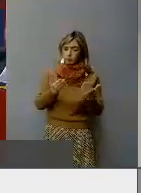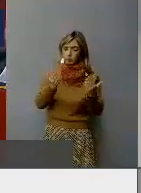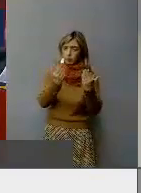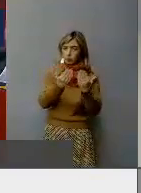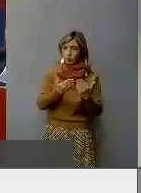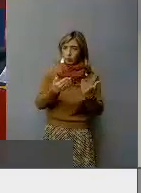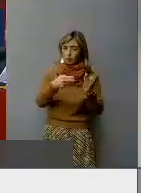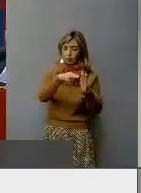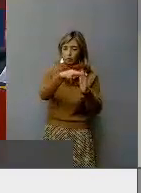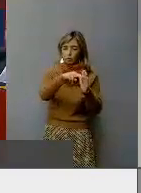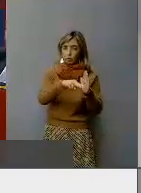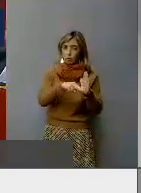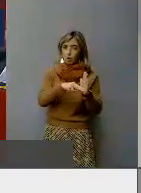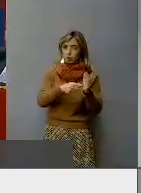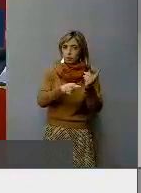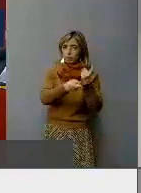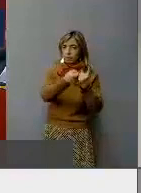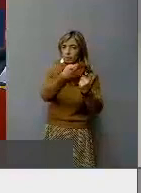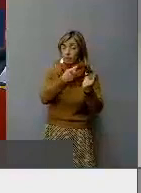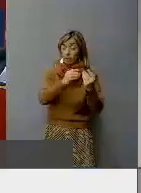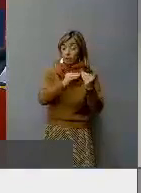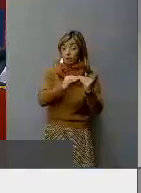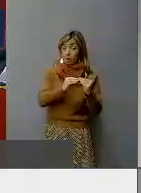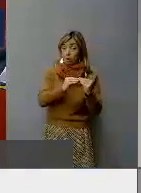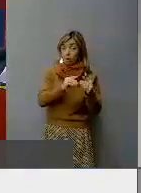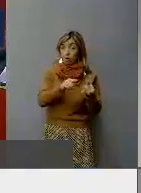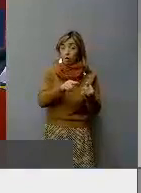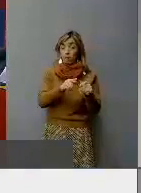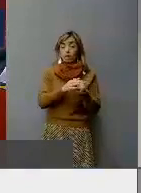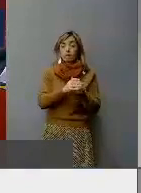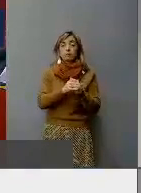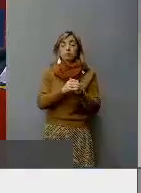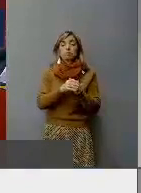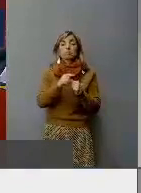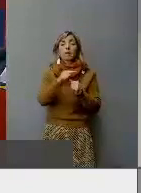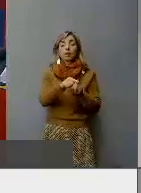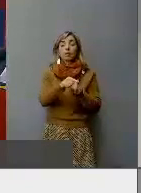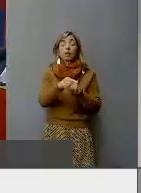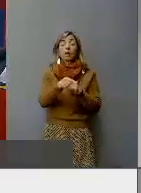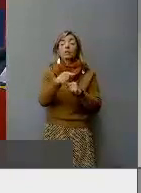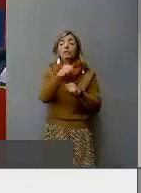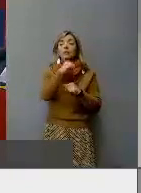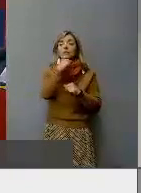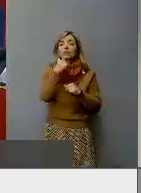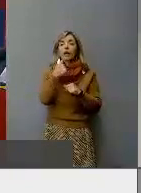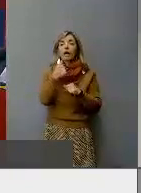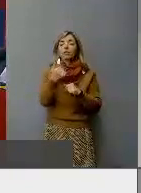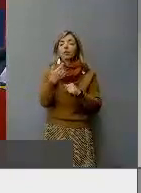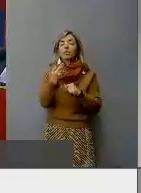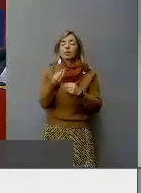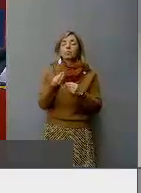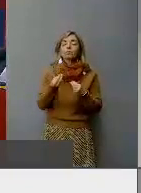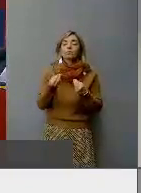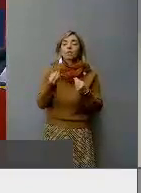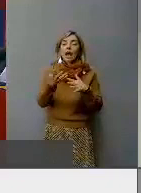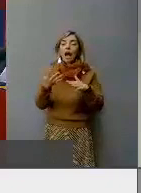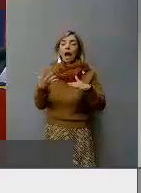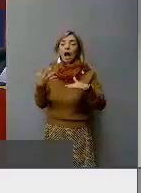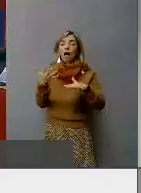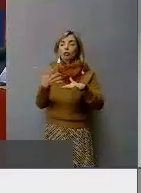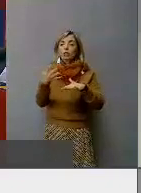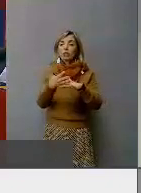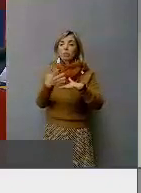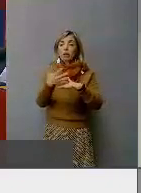norma è volta a rendere più accessibile la prestazione comunale al fine di arrivare al superamento